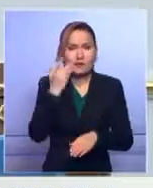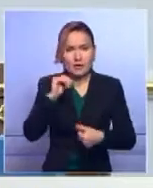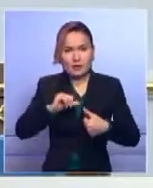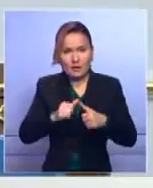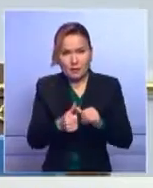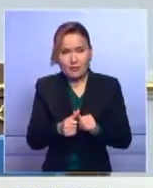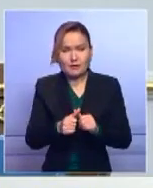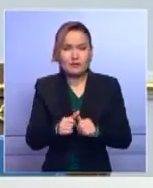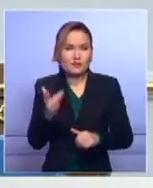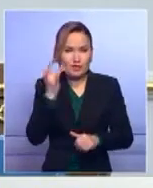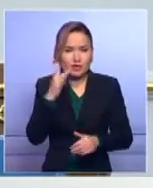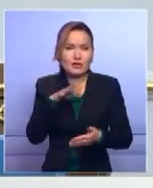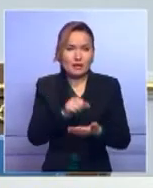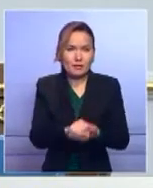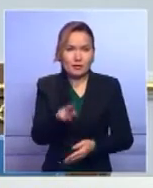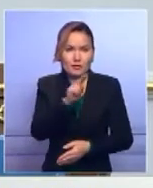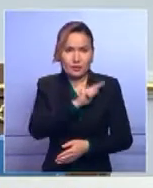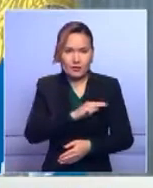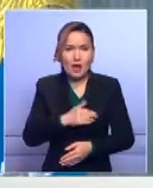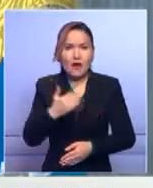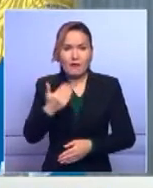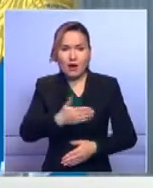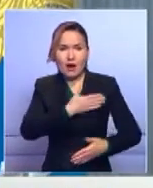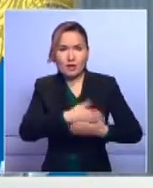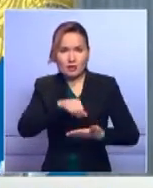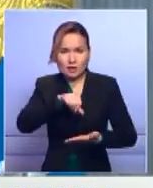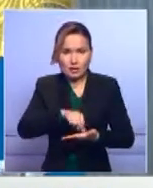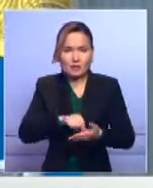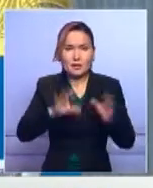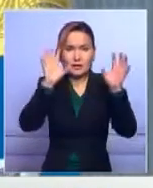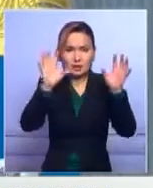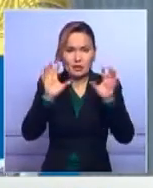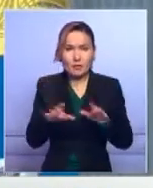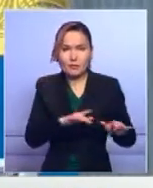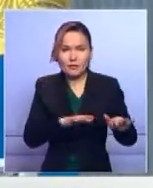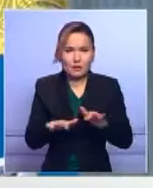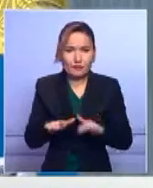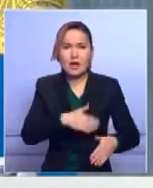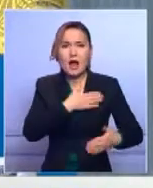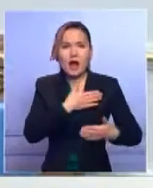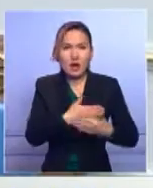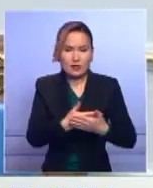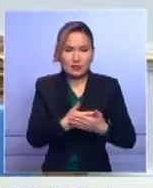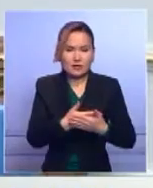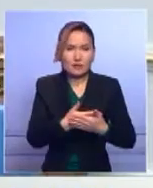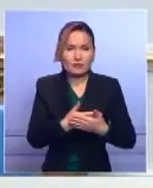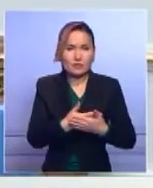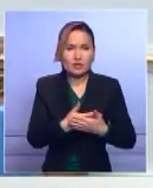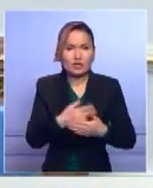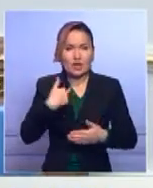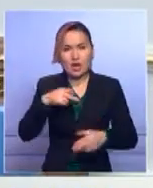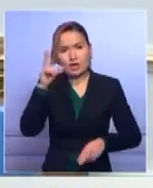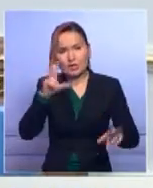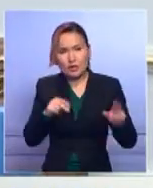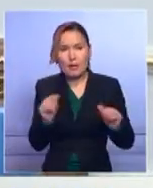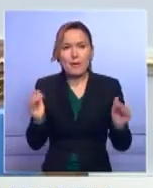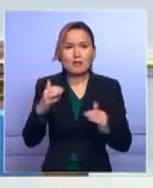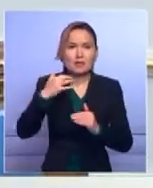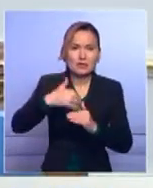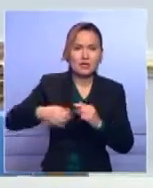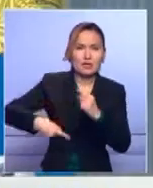этим занимаемся. Вы теперь активно участвуете в законодательном процессе. Активность, я считаю, что малый и средний